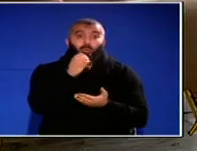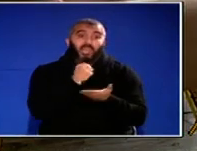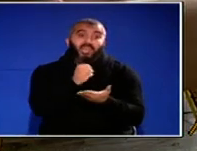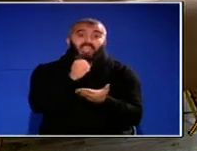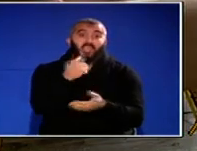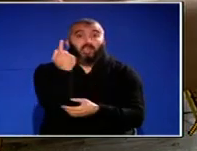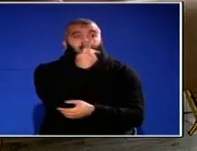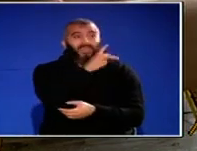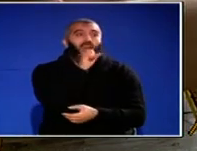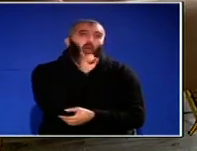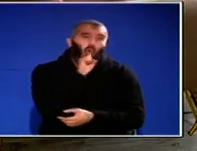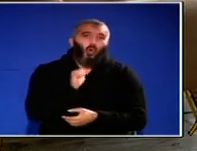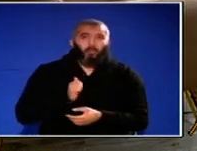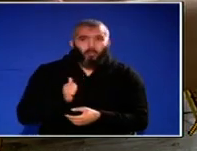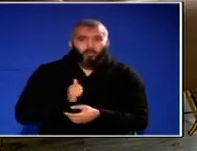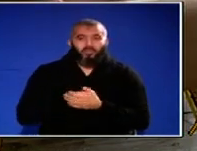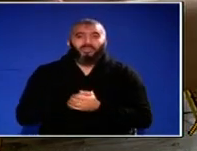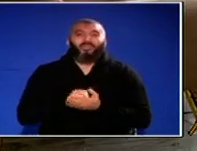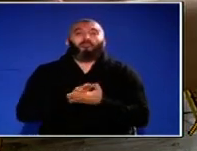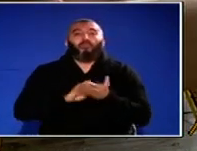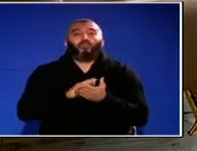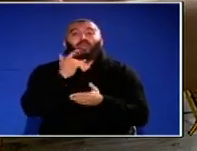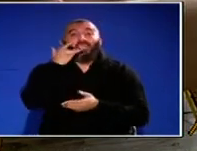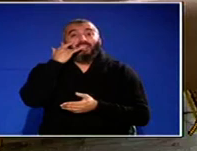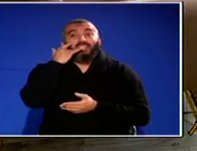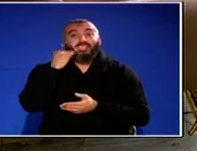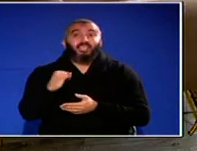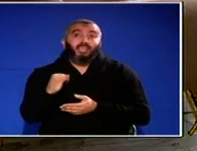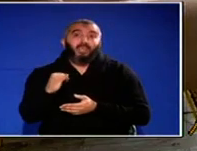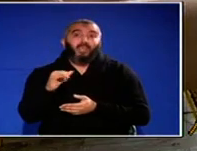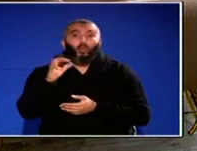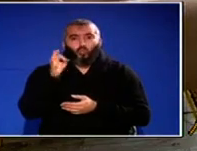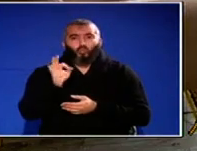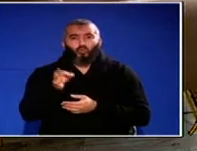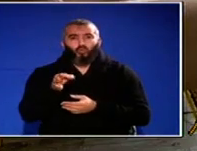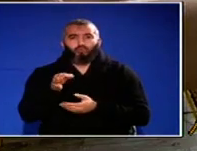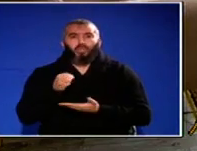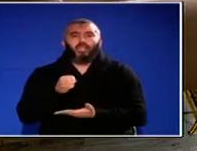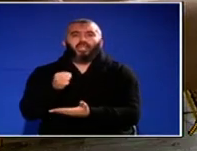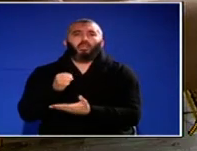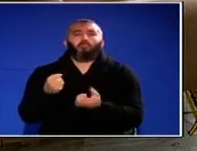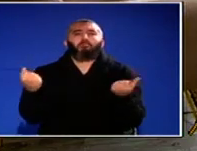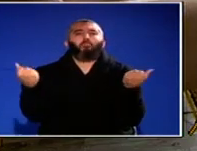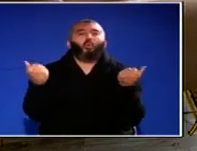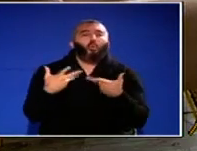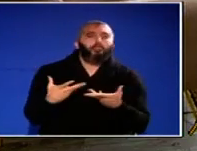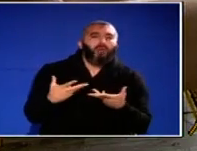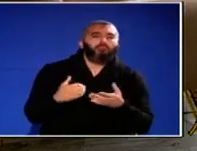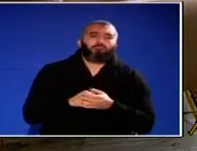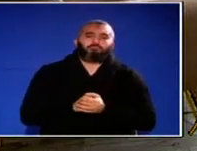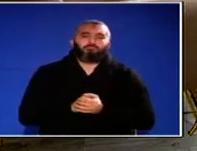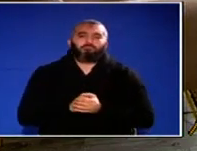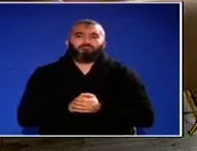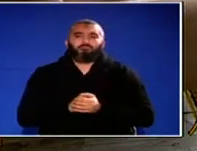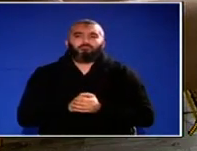واضح. وإذا كان الجواب بنعم، كم يكون مقدار الميراث اللي يأخذوه؟ واضح إن شاء